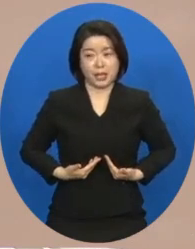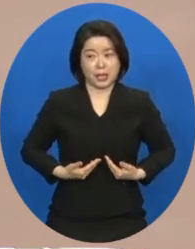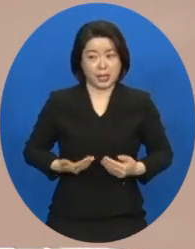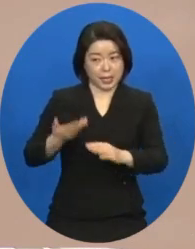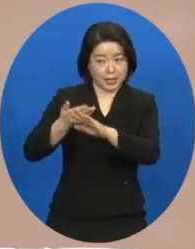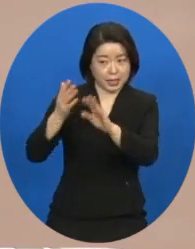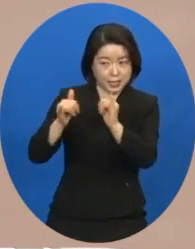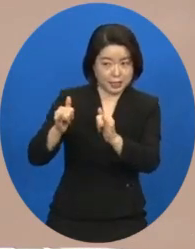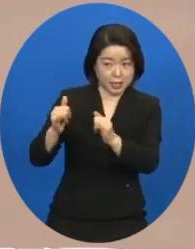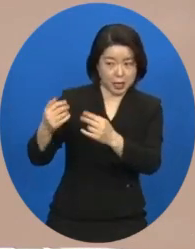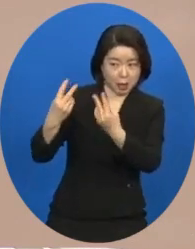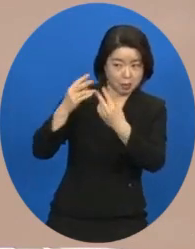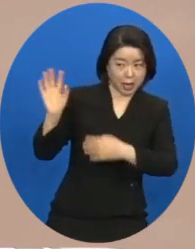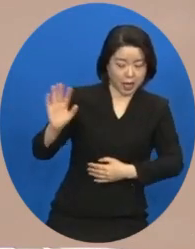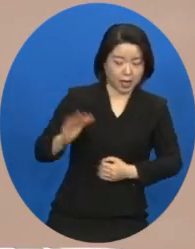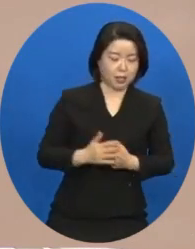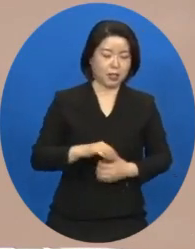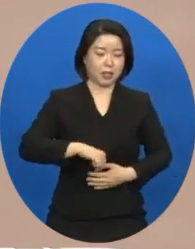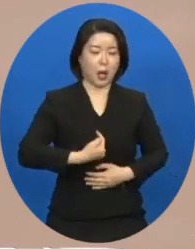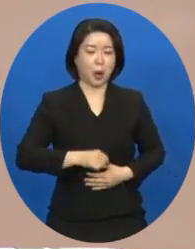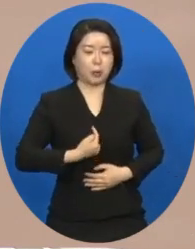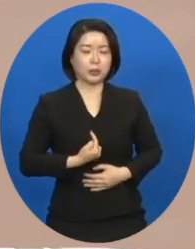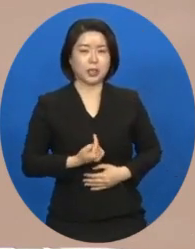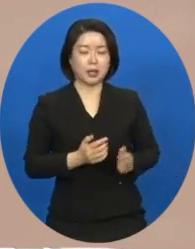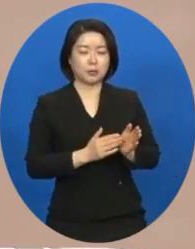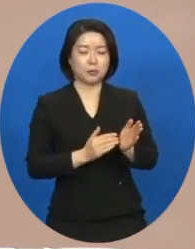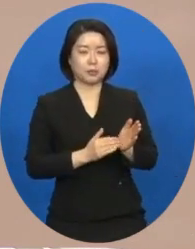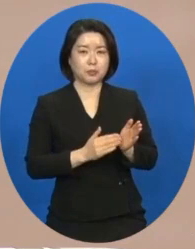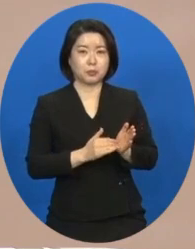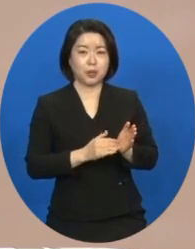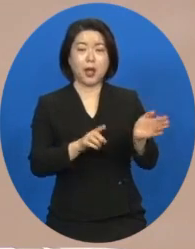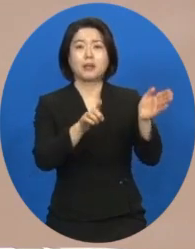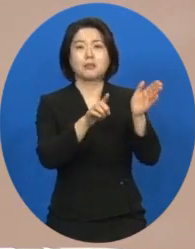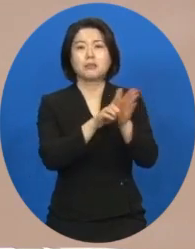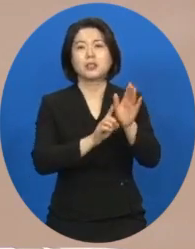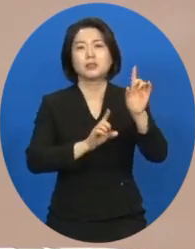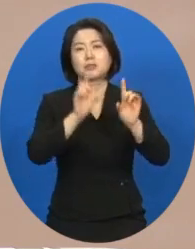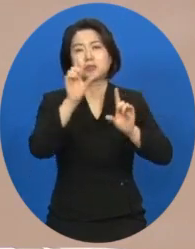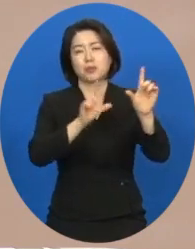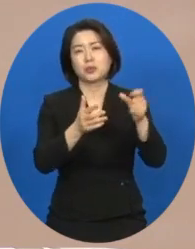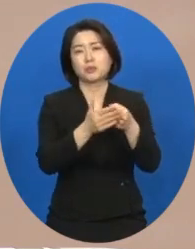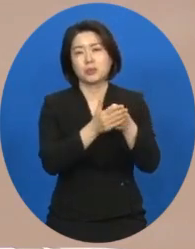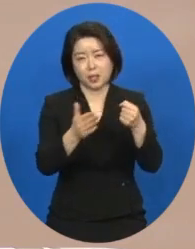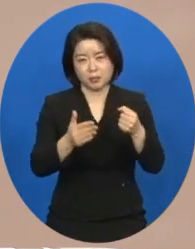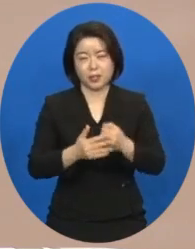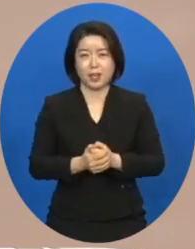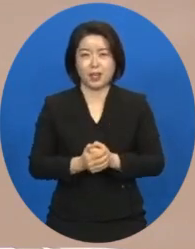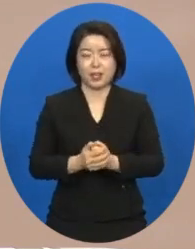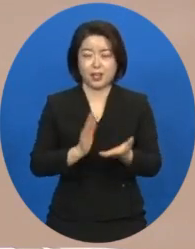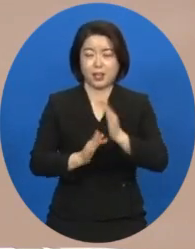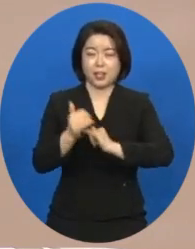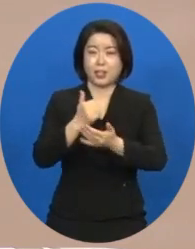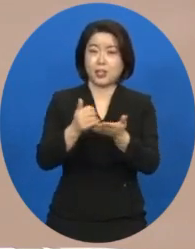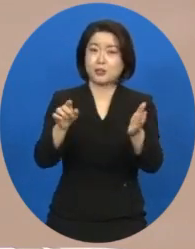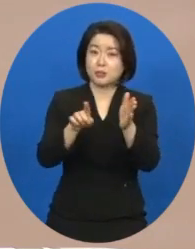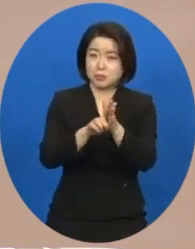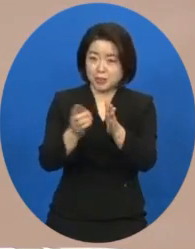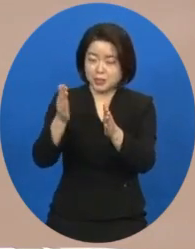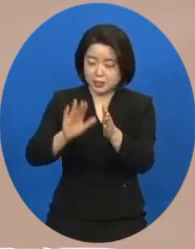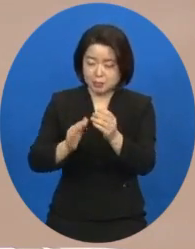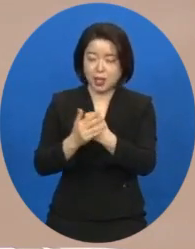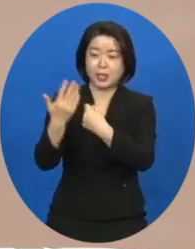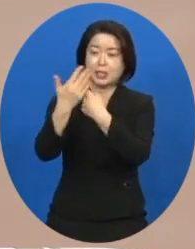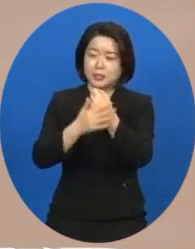사람 몰래 그렇게 예수를 믿으려고 하는 태도 때문에 예수님을 믿어도